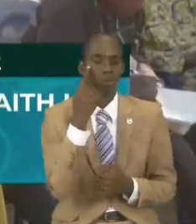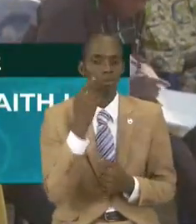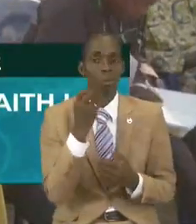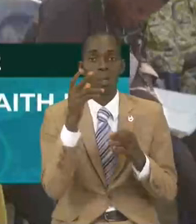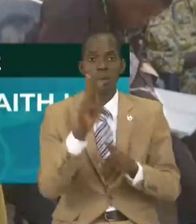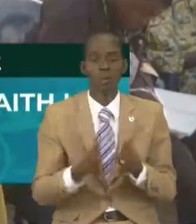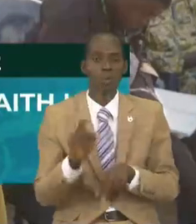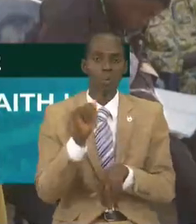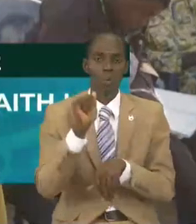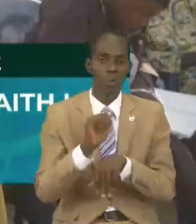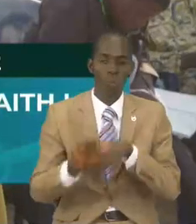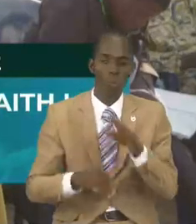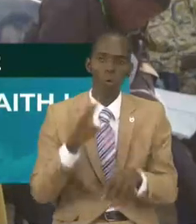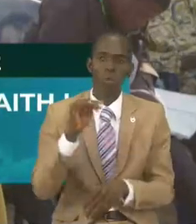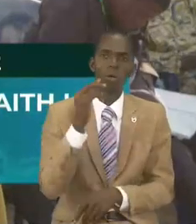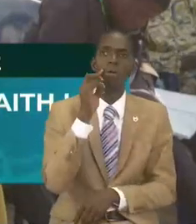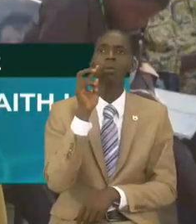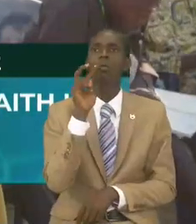Plusieurs marchent par la vue.